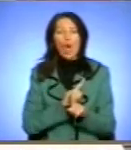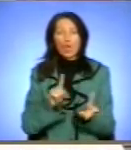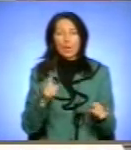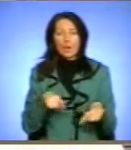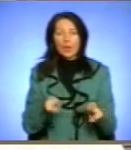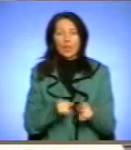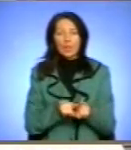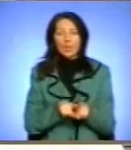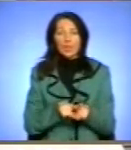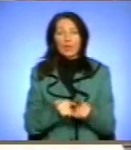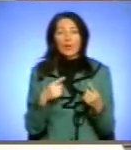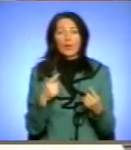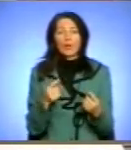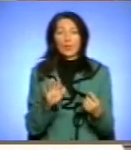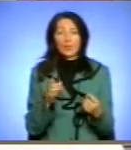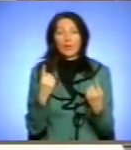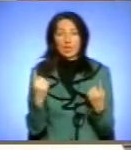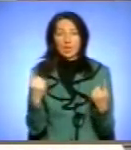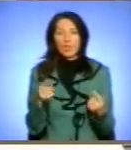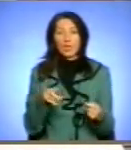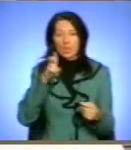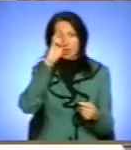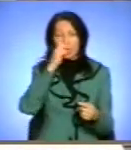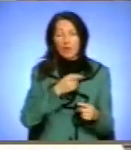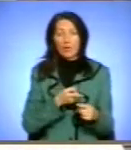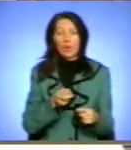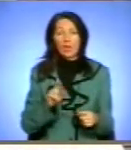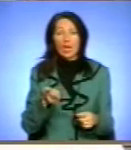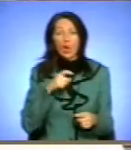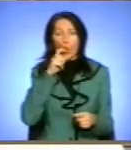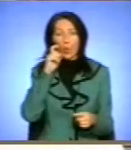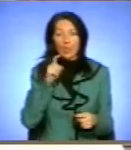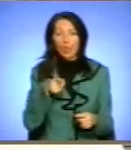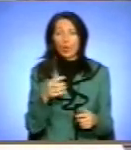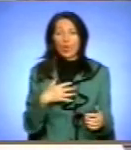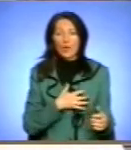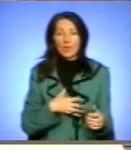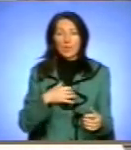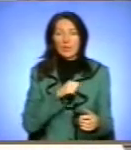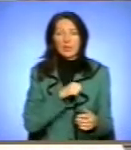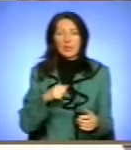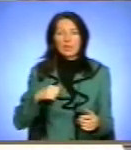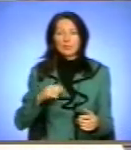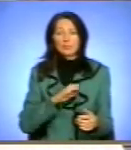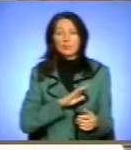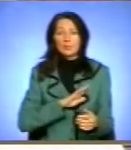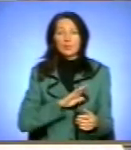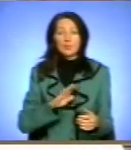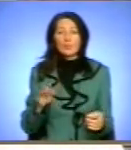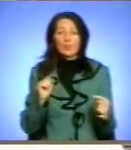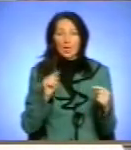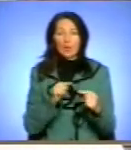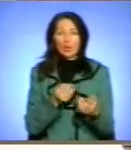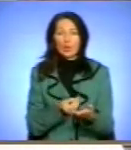такій великій державі, як Україна. Але тут важлива саме неупередженість оцінок